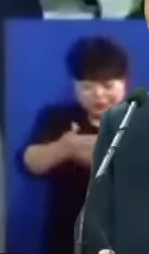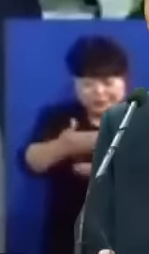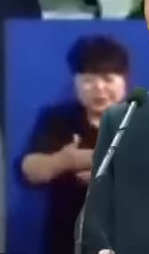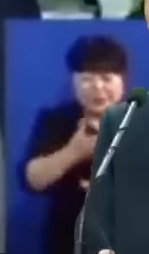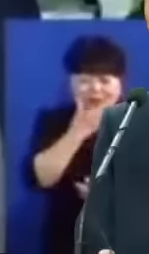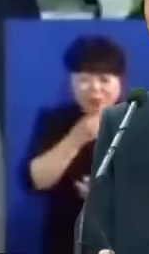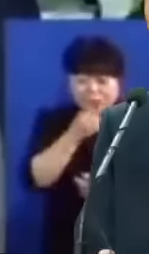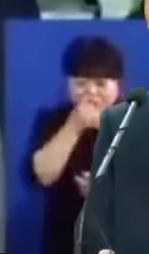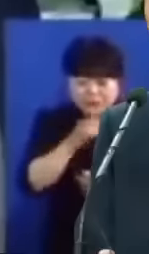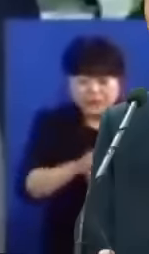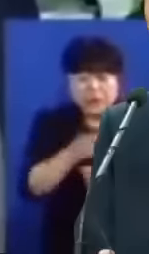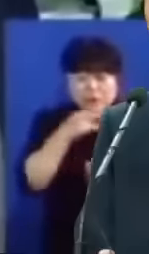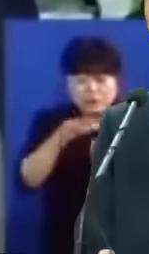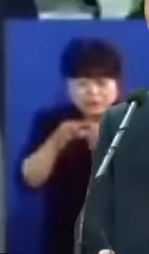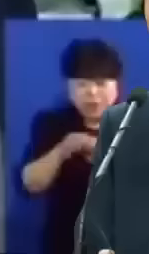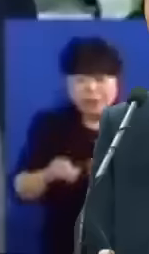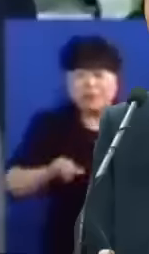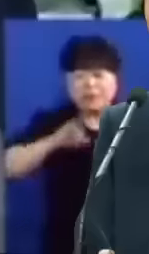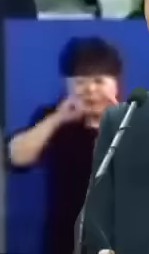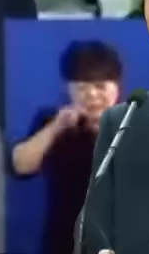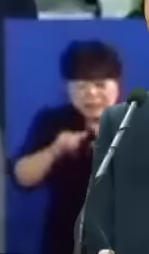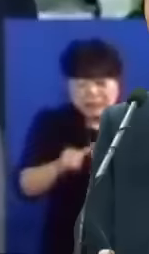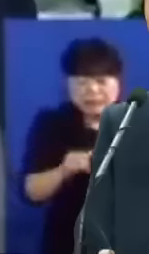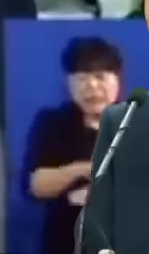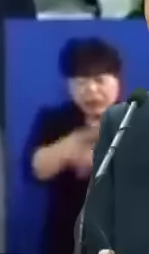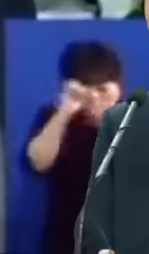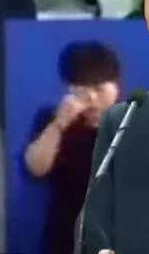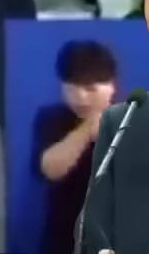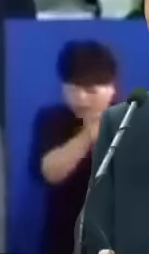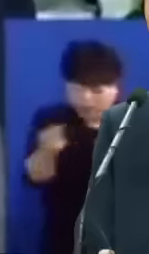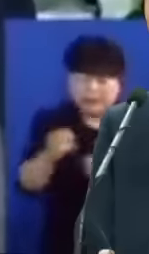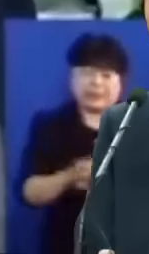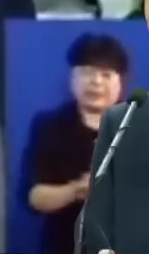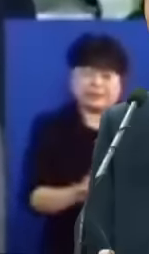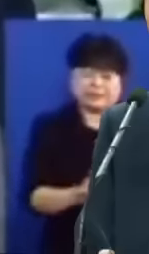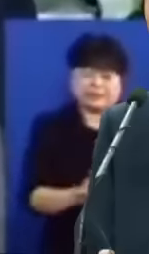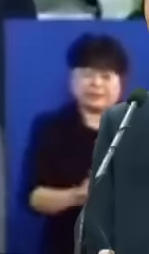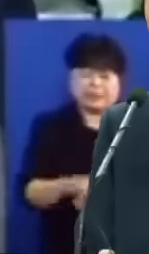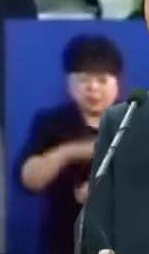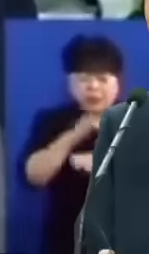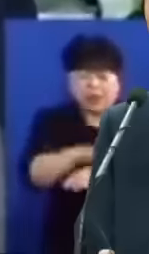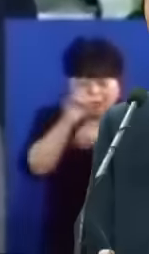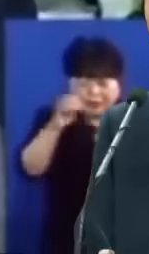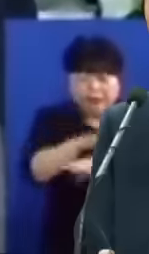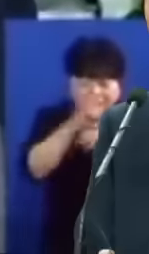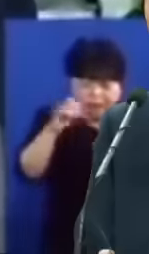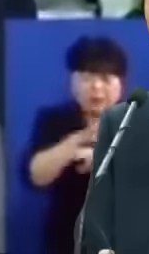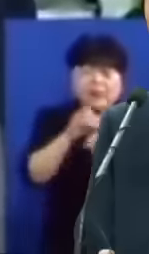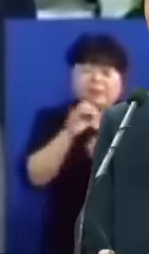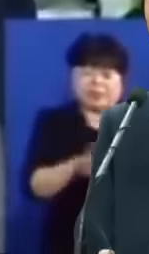행복하지 그것 없으면 이 세상 아무것도 소용이 없어요. 모든 것은 헛되고